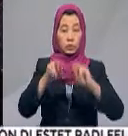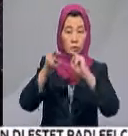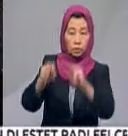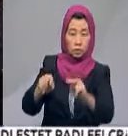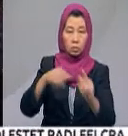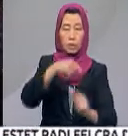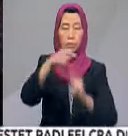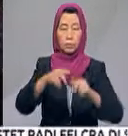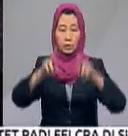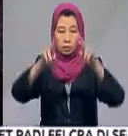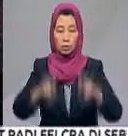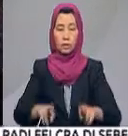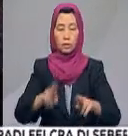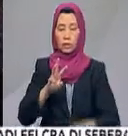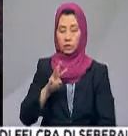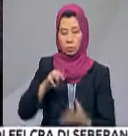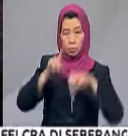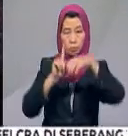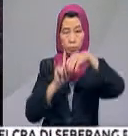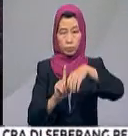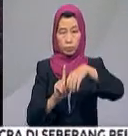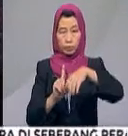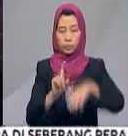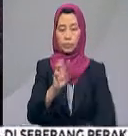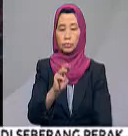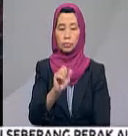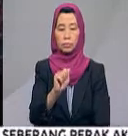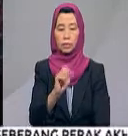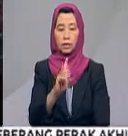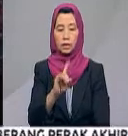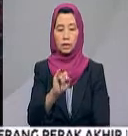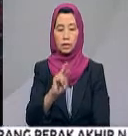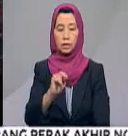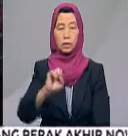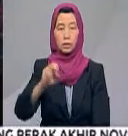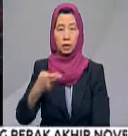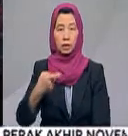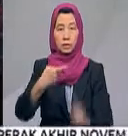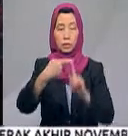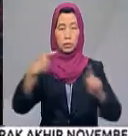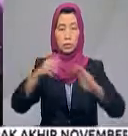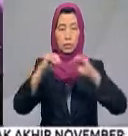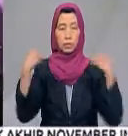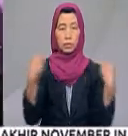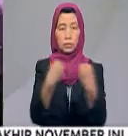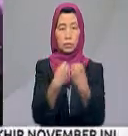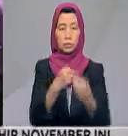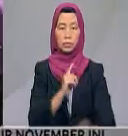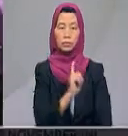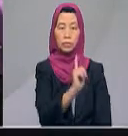mana rakyat Madinah yang terdiri daripada masyarakat Islam,